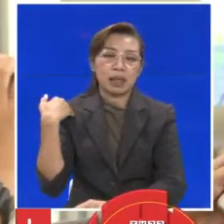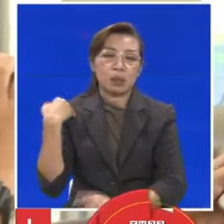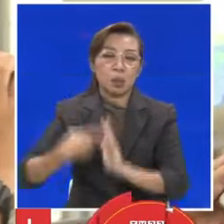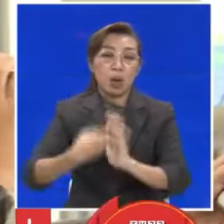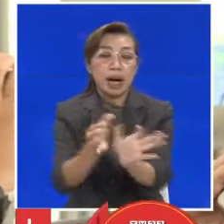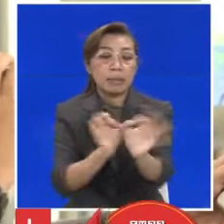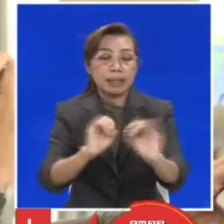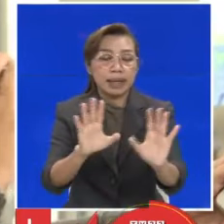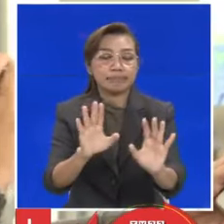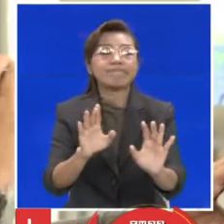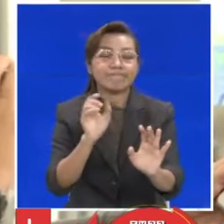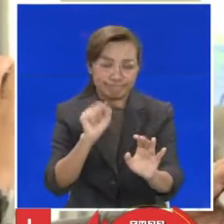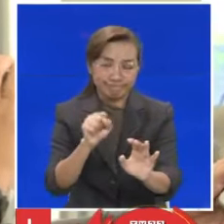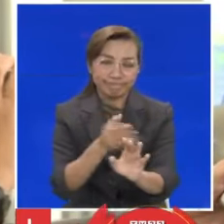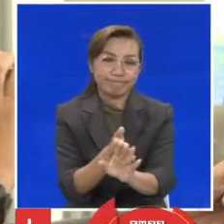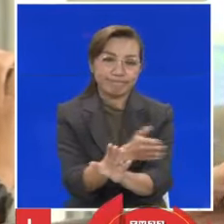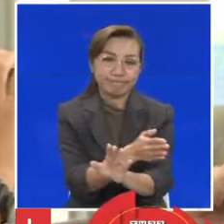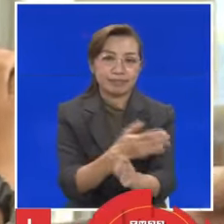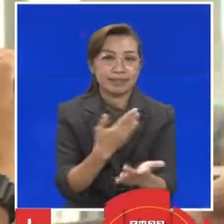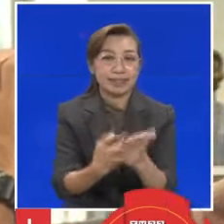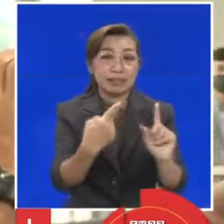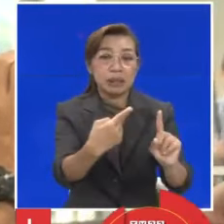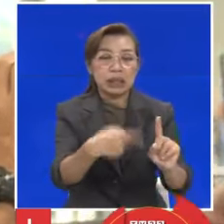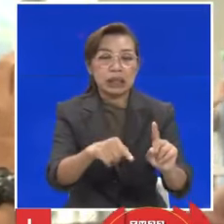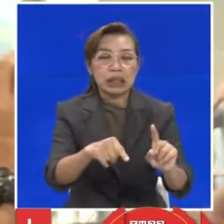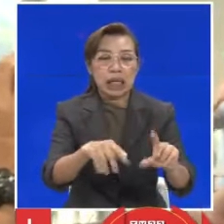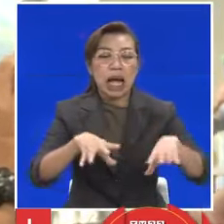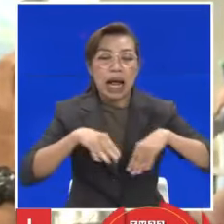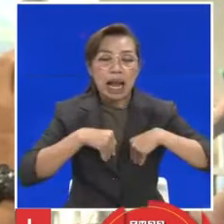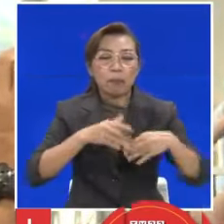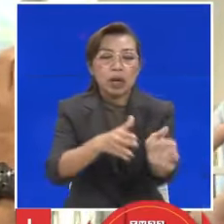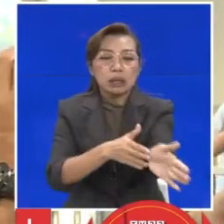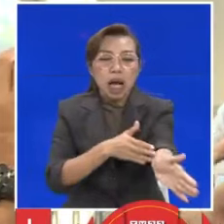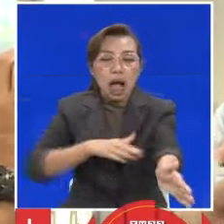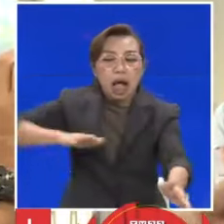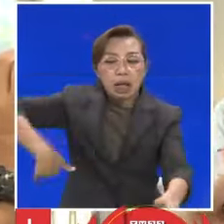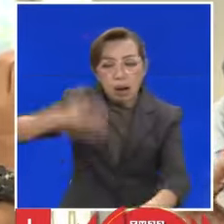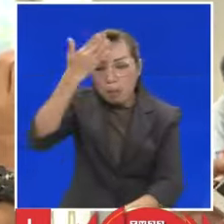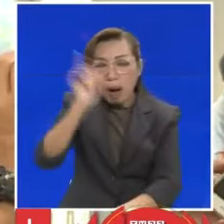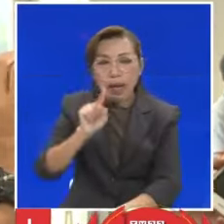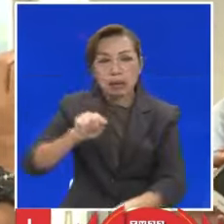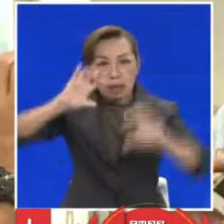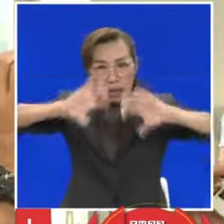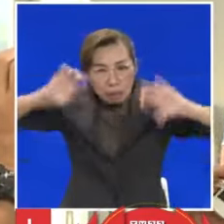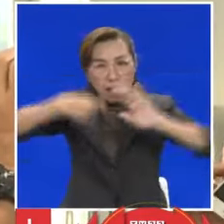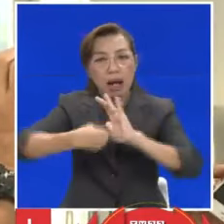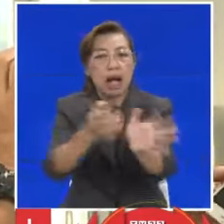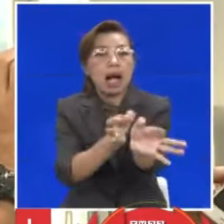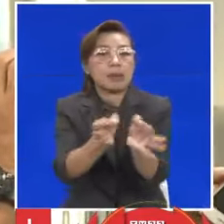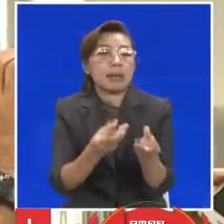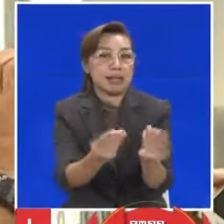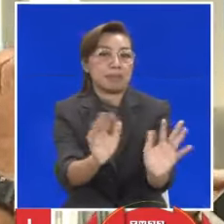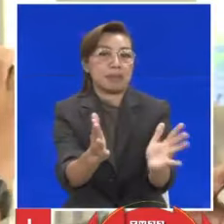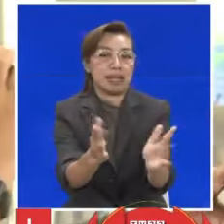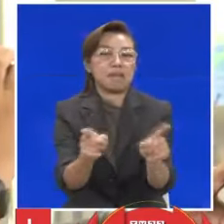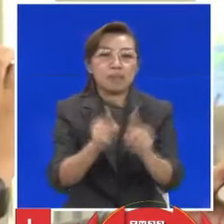าที่ผ่านมาเนี่ยเรื่องนี้เนี่ยที่มันช้าไปอาจจะเป็นความบกพร่องของรัฐบาลที่ไม่ชี้แจงรายละเอียดคือชี้แจงก็จริงนะแ